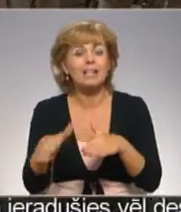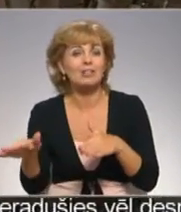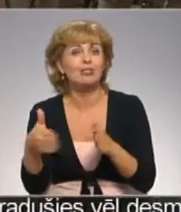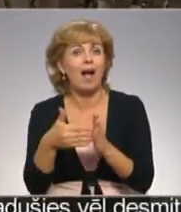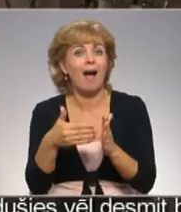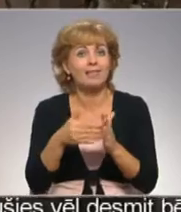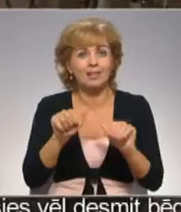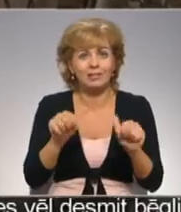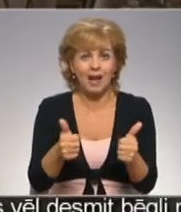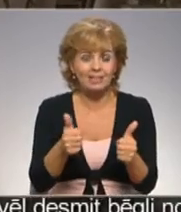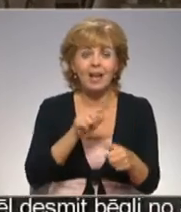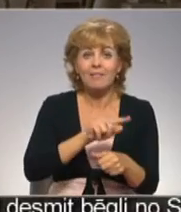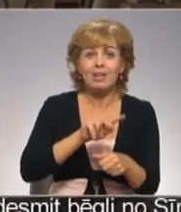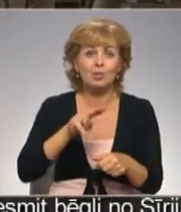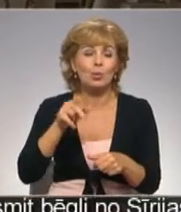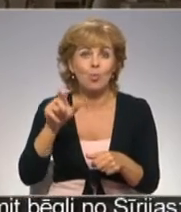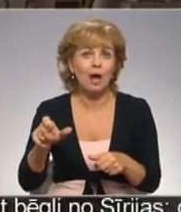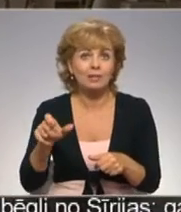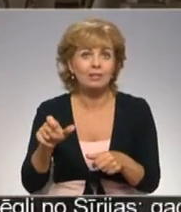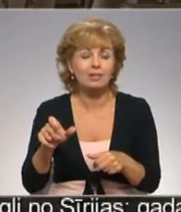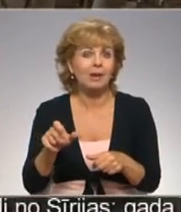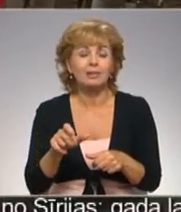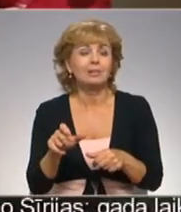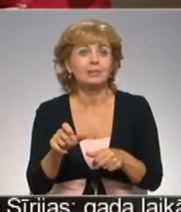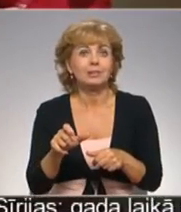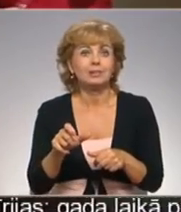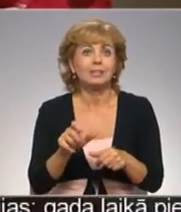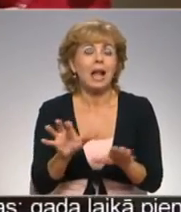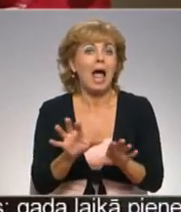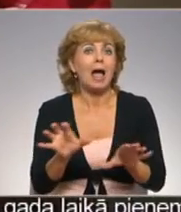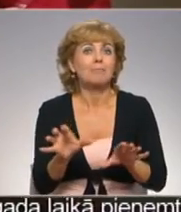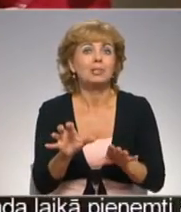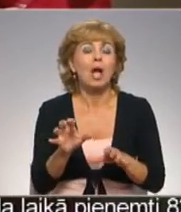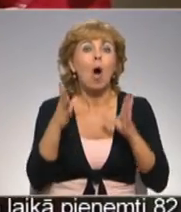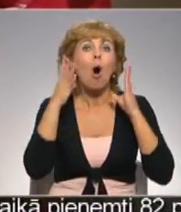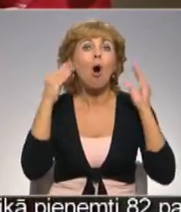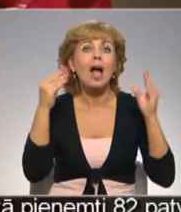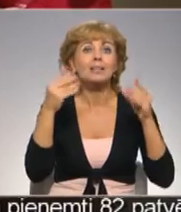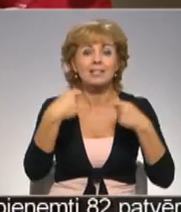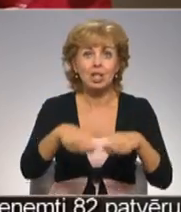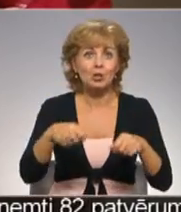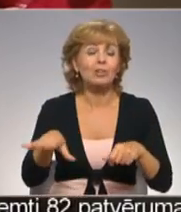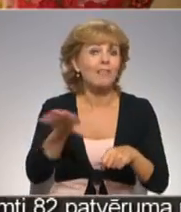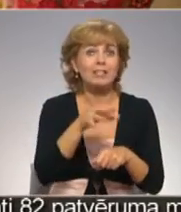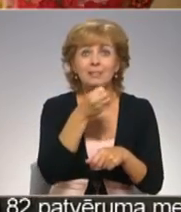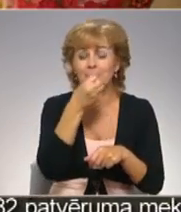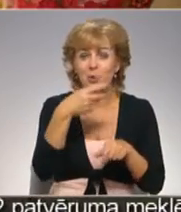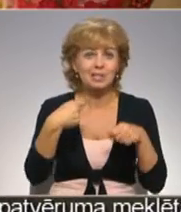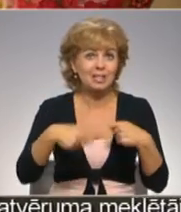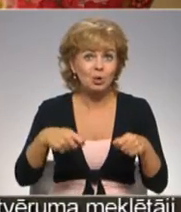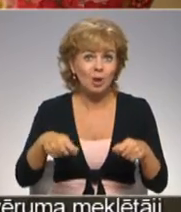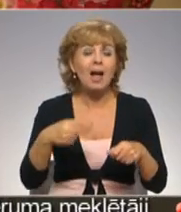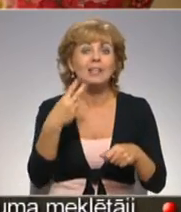sadatveidīgās, viens otrs jau pilnīgi dreb. Holandes tirgotājs, kas viss puķi tirgo Holandē,